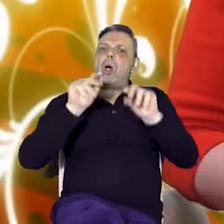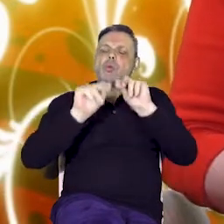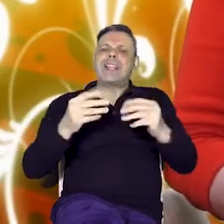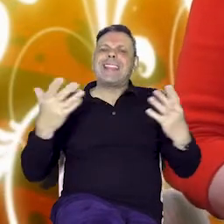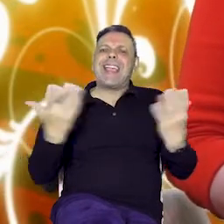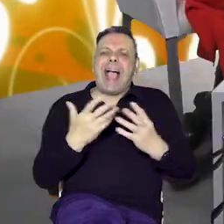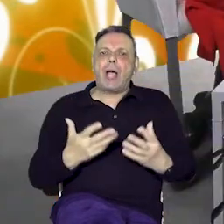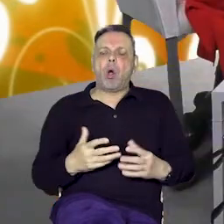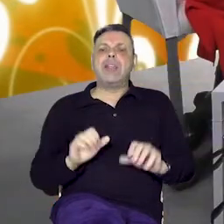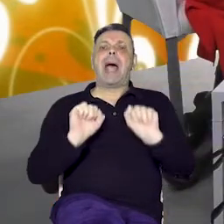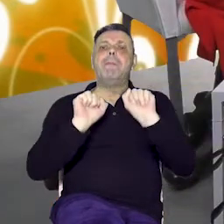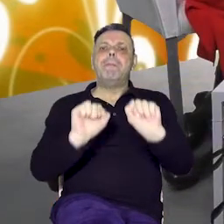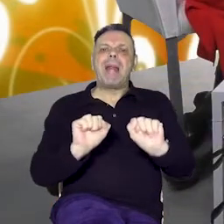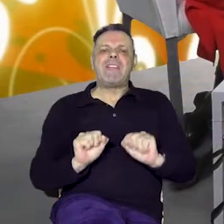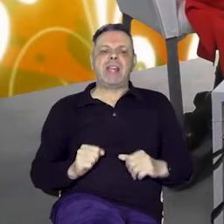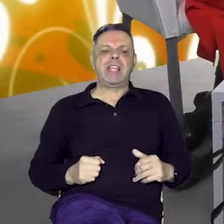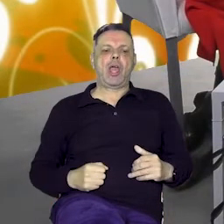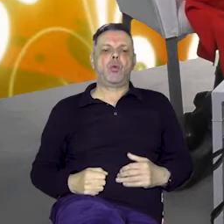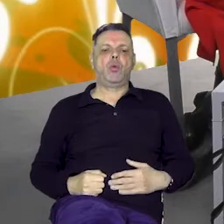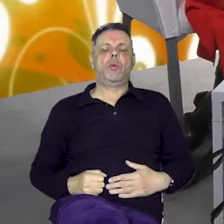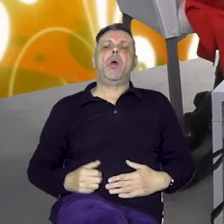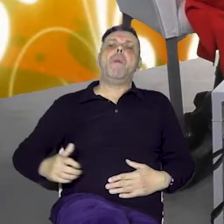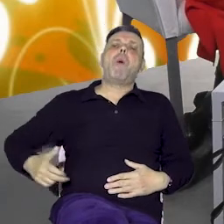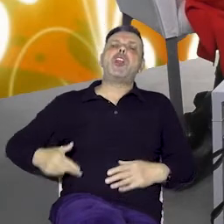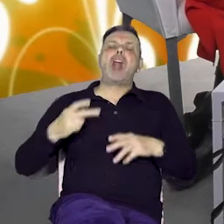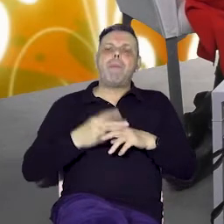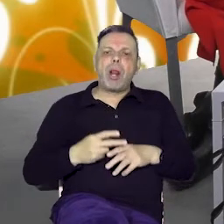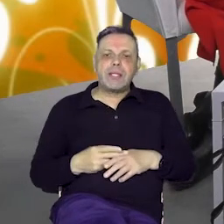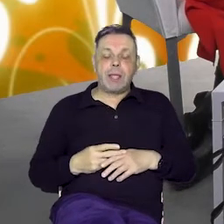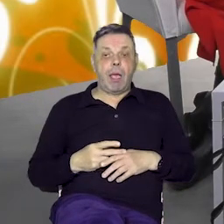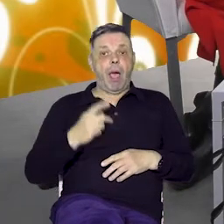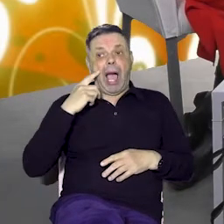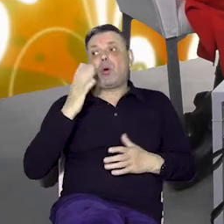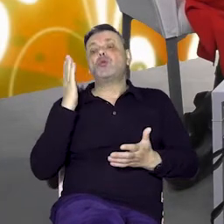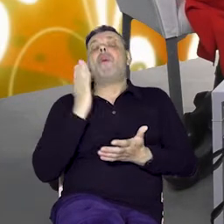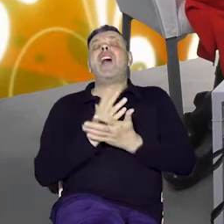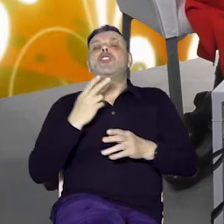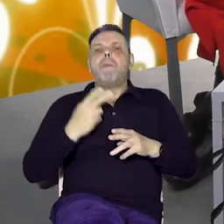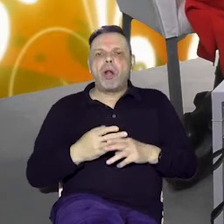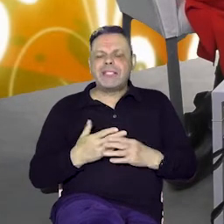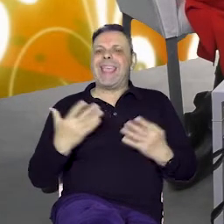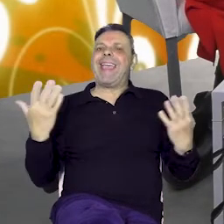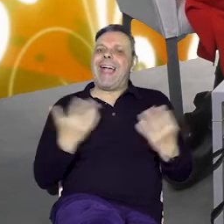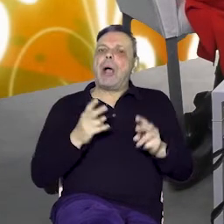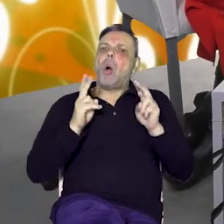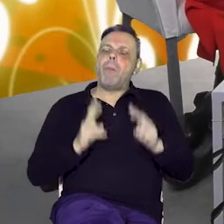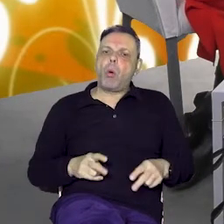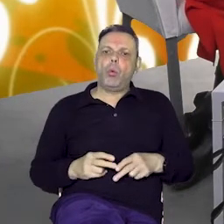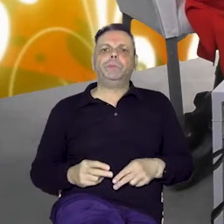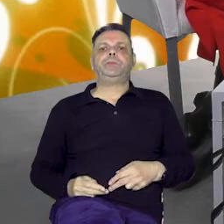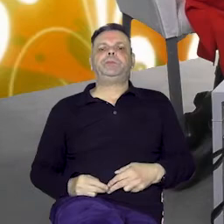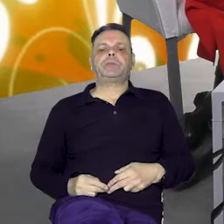da u stvari preveniraju razvoj bubrežnih bolesti, a ako su već i bolesni, na koji način mogu u